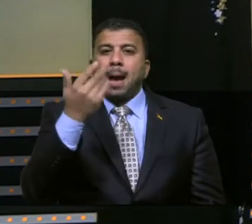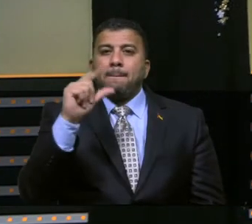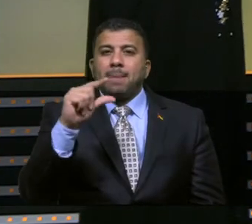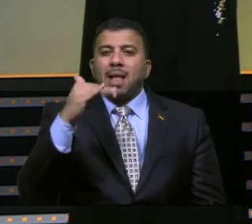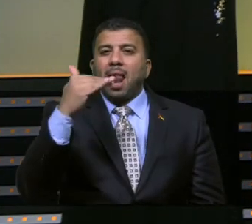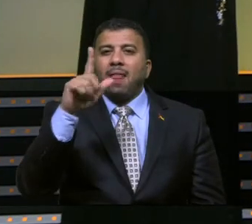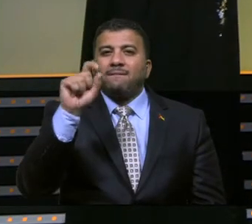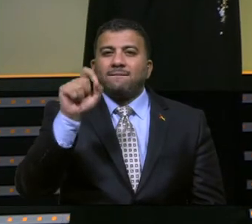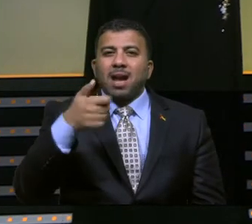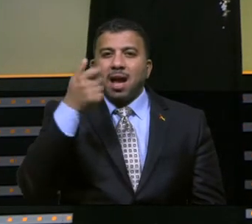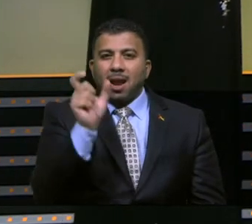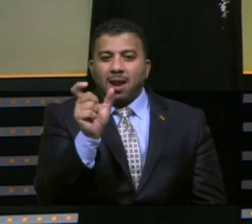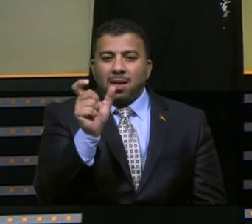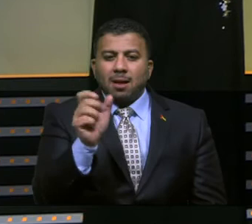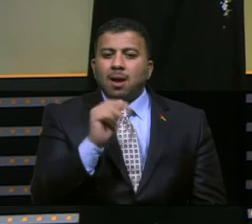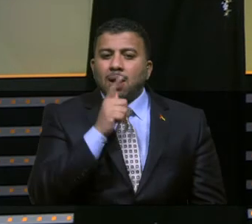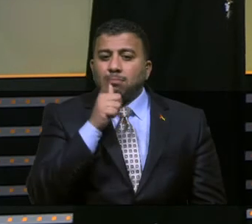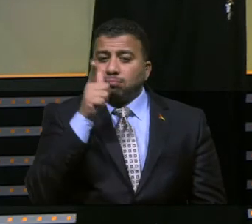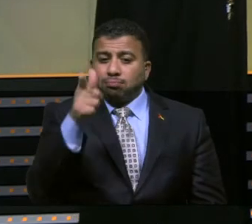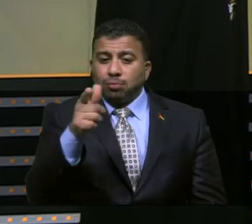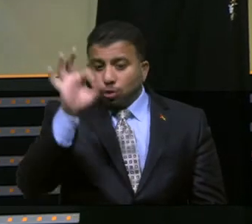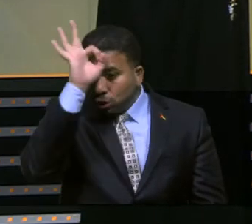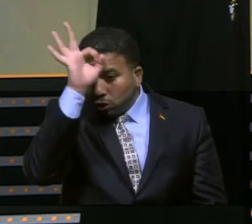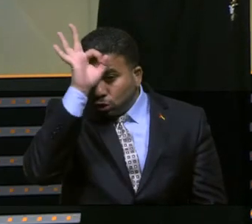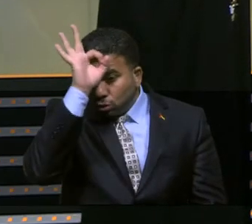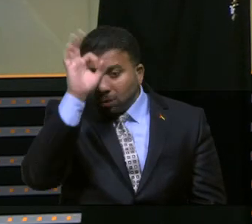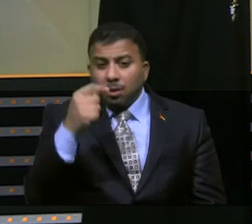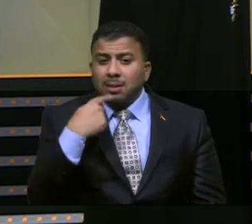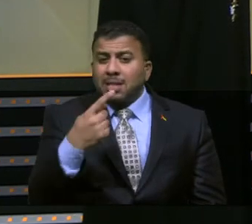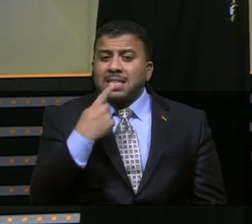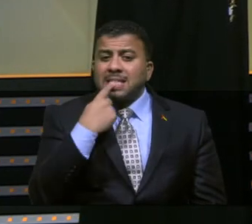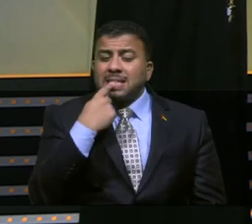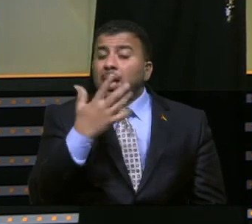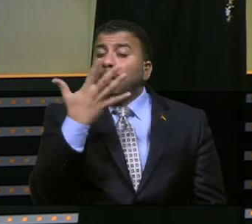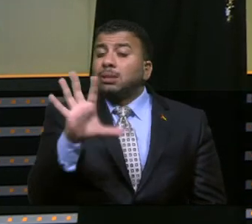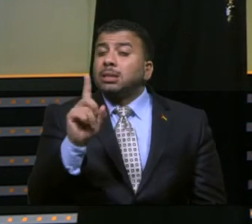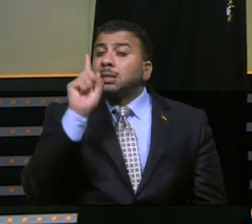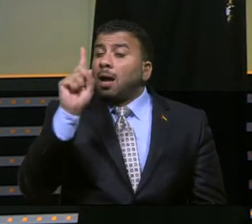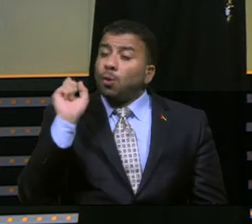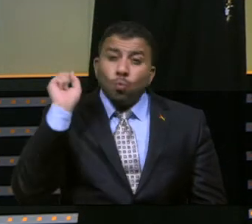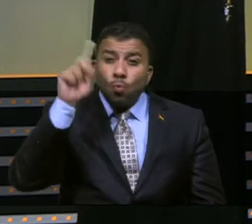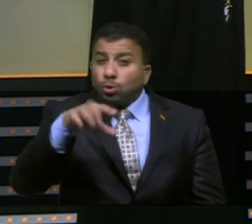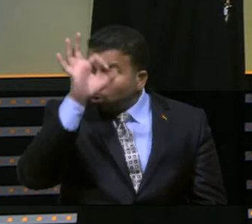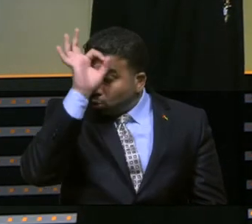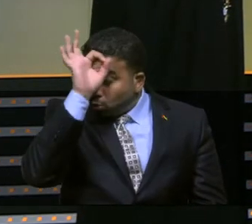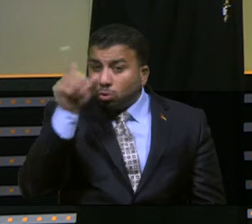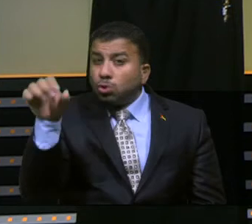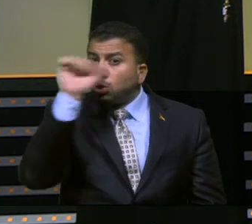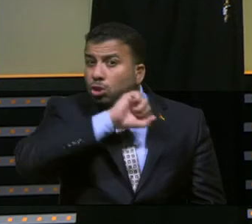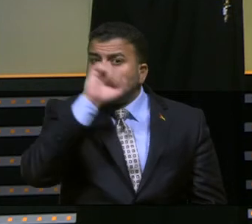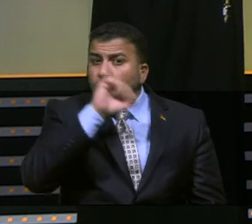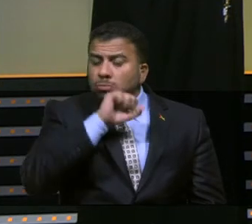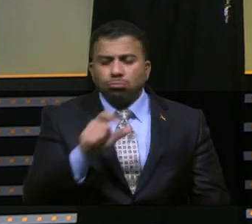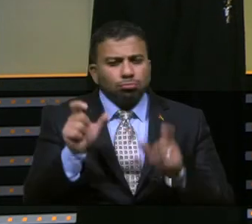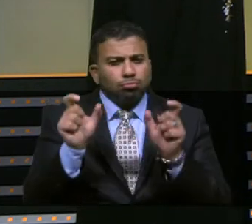الرميثي: إن ما حققته شرطة الشارقة خلال مسيرة 50 عاما من الإنجاز والريادة في الوقاية